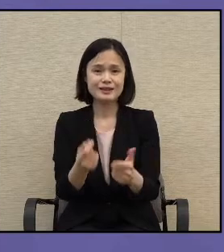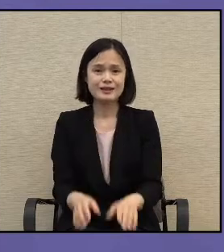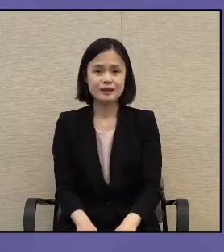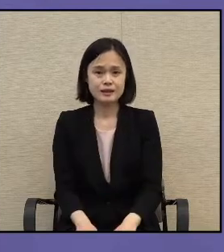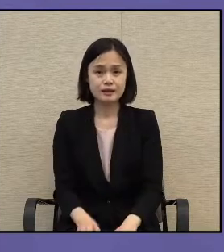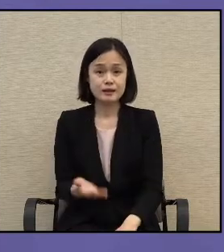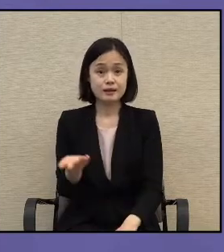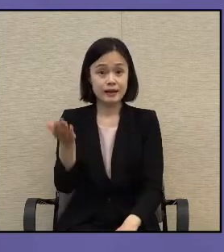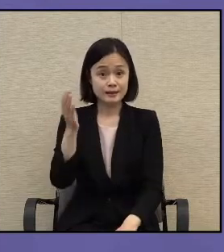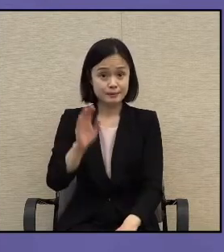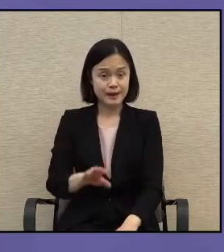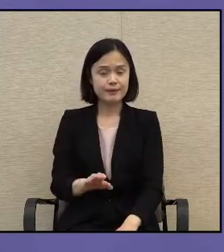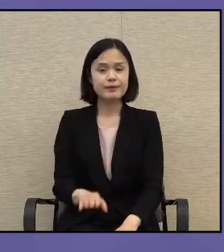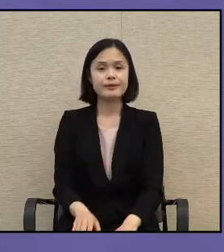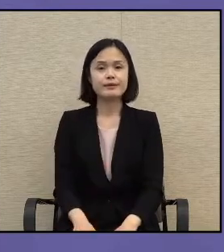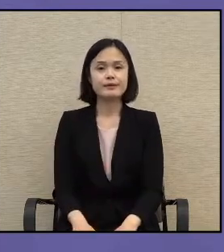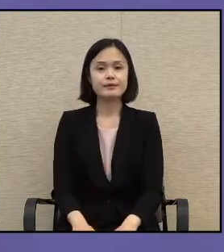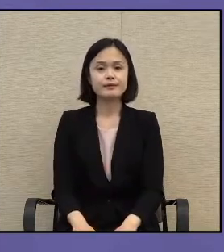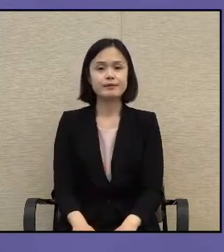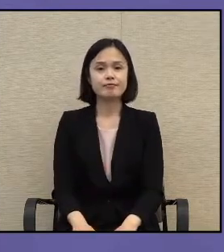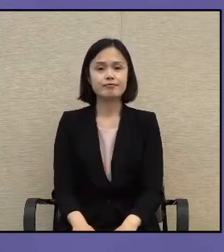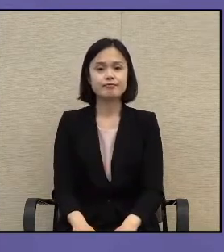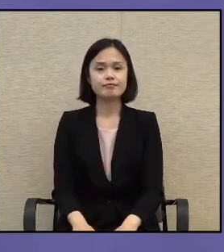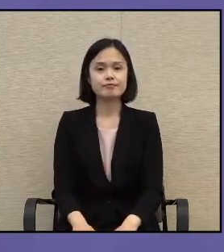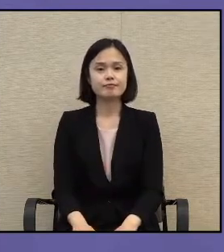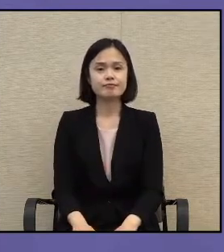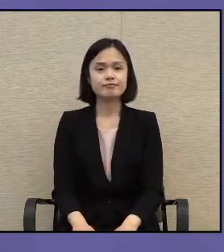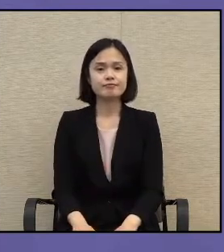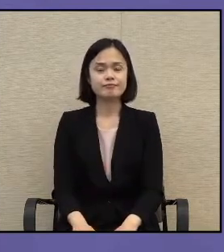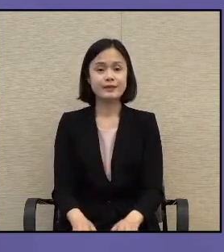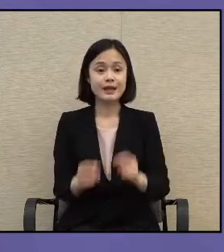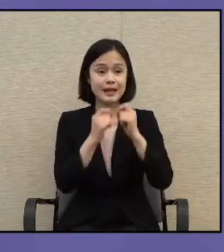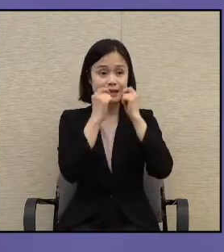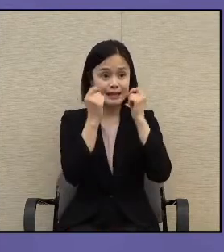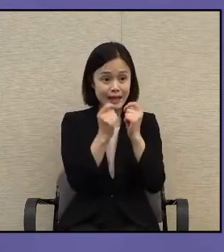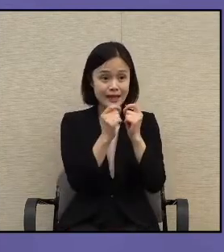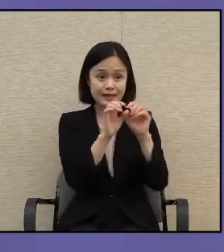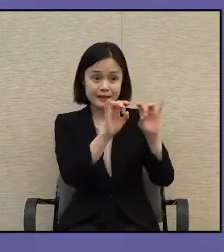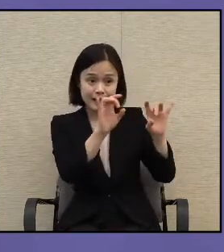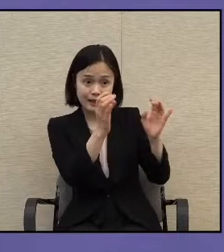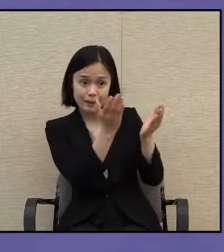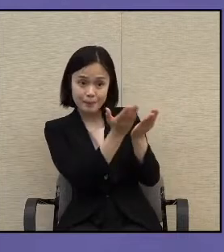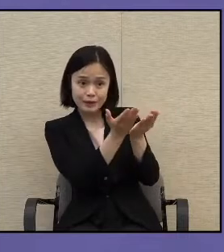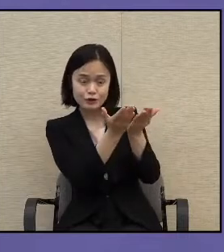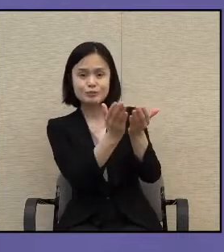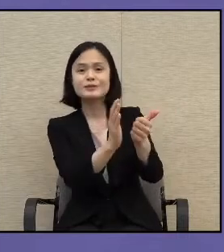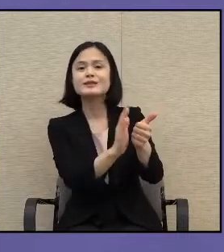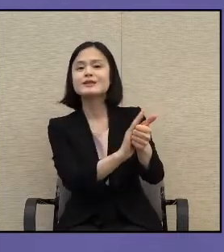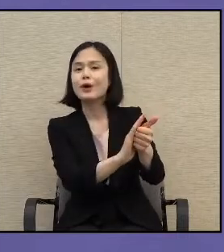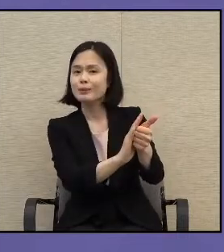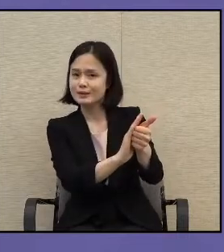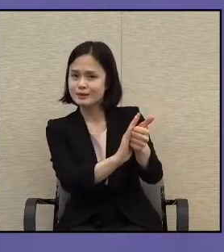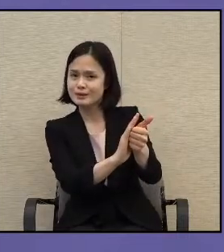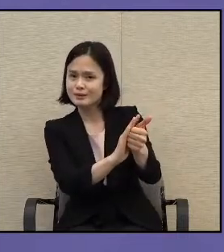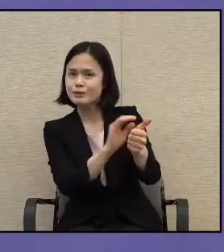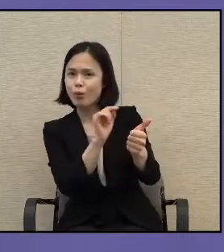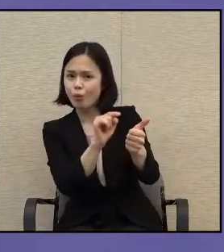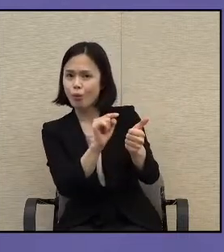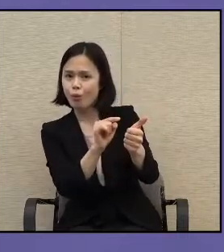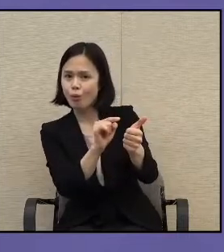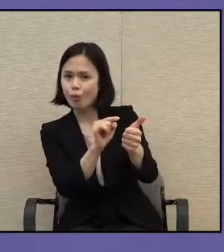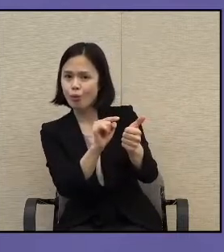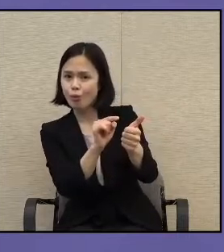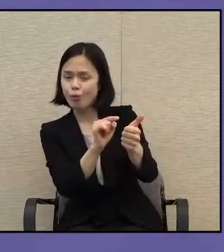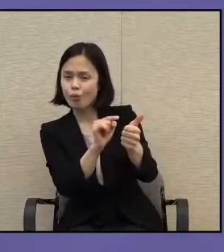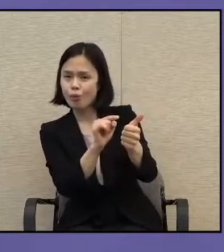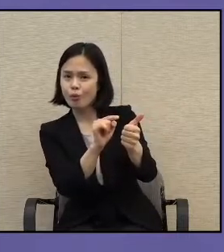이제 개인화된 서비스, 사회 서비스라고 하는 것을 이야기를 하려고 하는데 그런